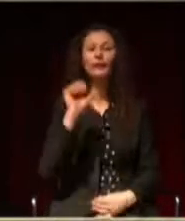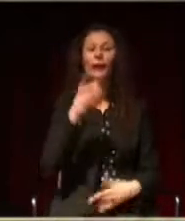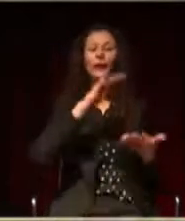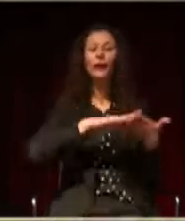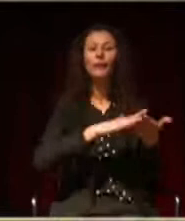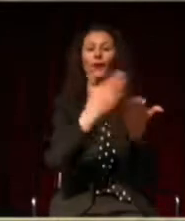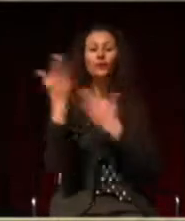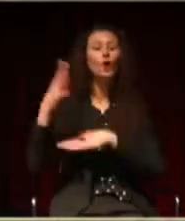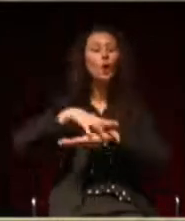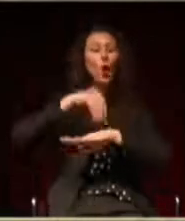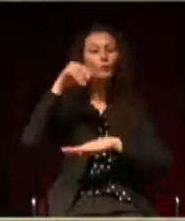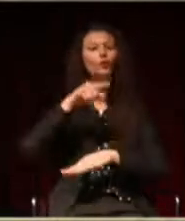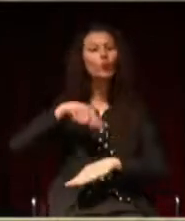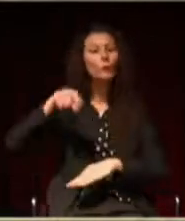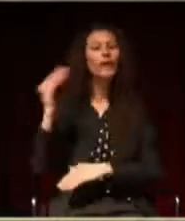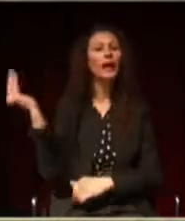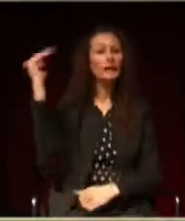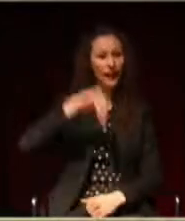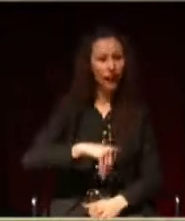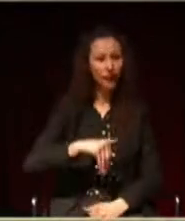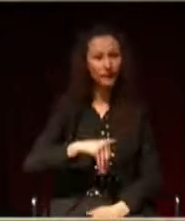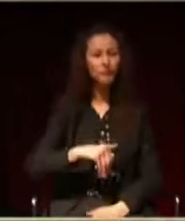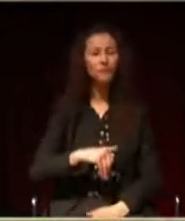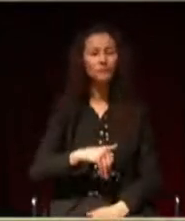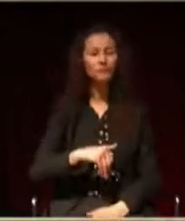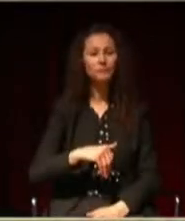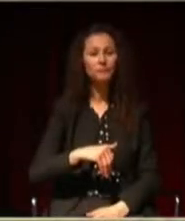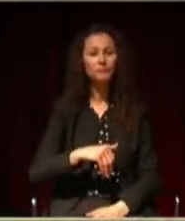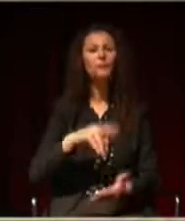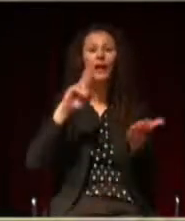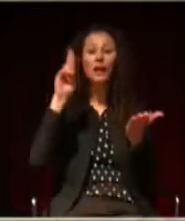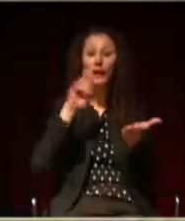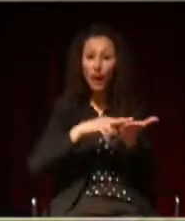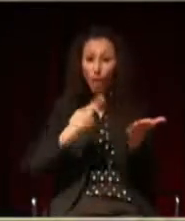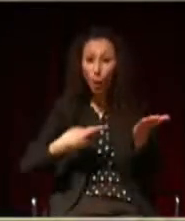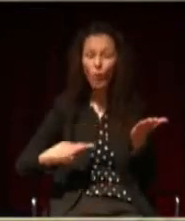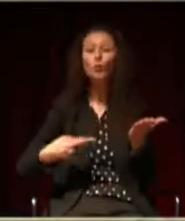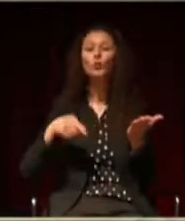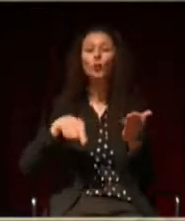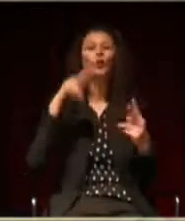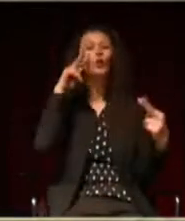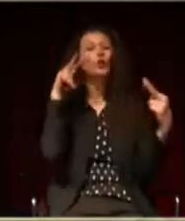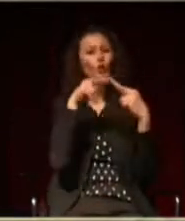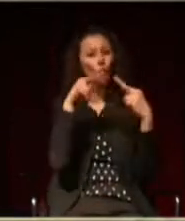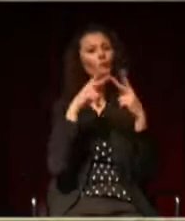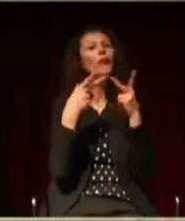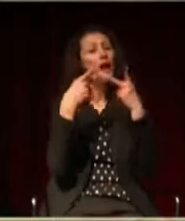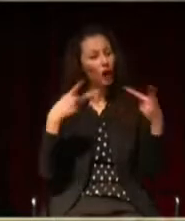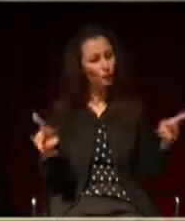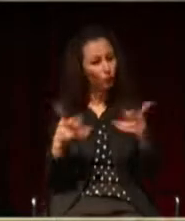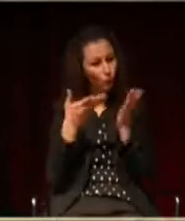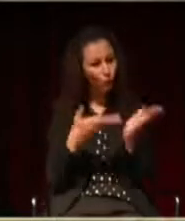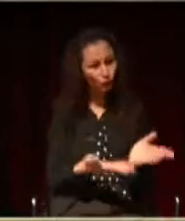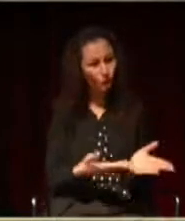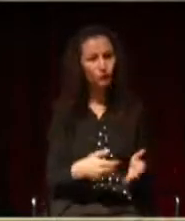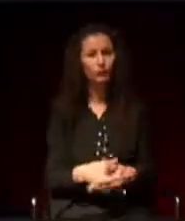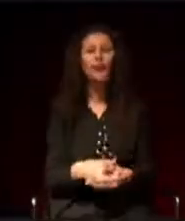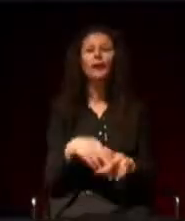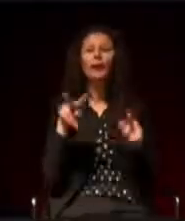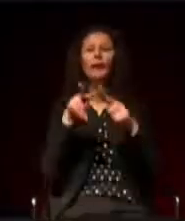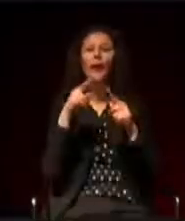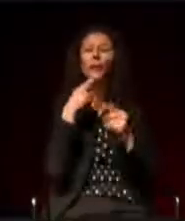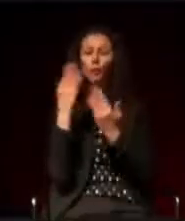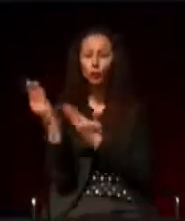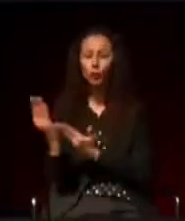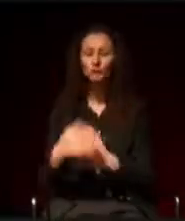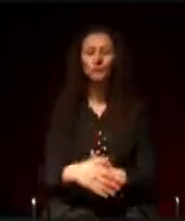Değerli arkadaşlar, komisyonlarımızdan gelen bu ortak rapor üzerine görüşmeye açıyorum raporu. Nilay Hanım,